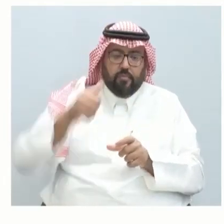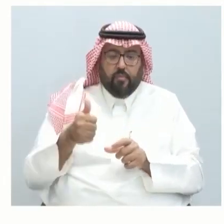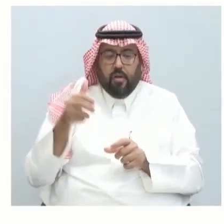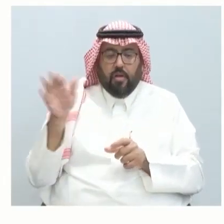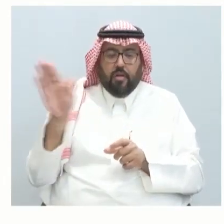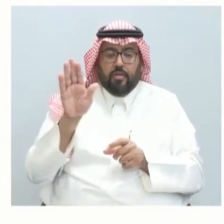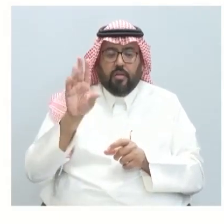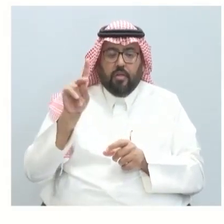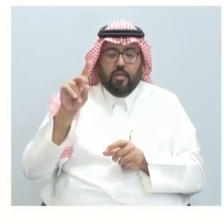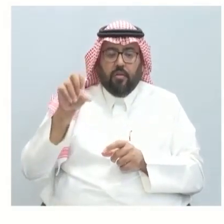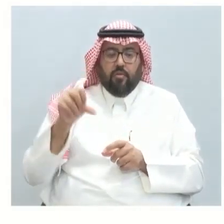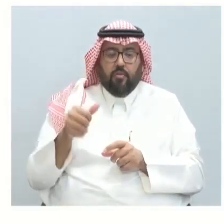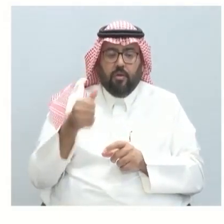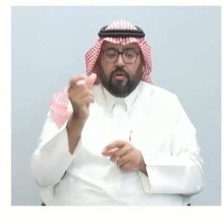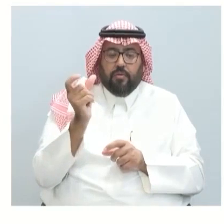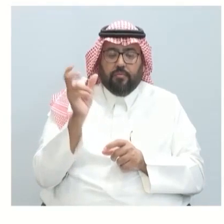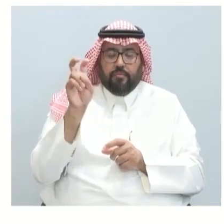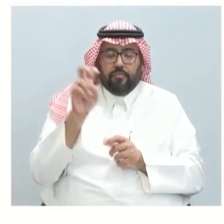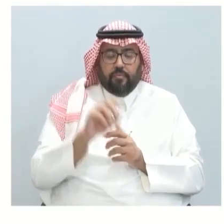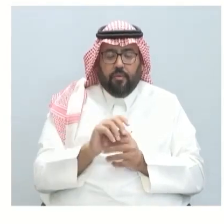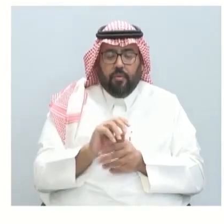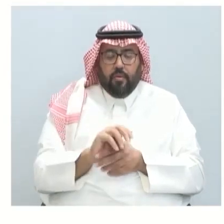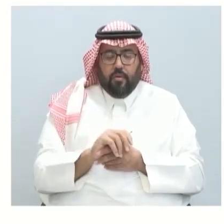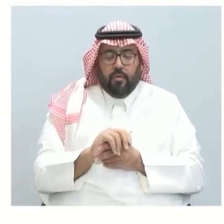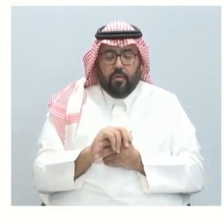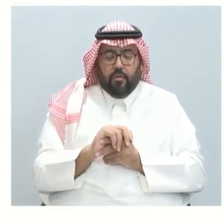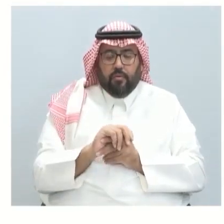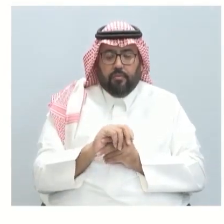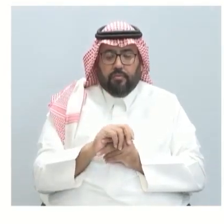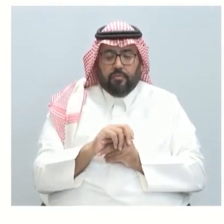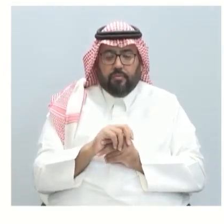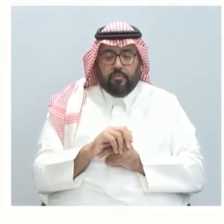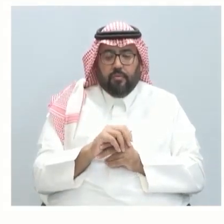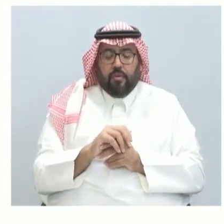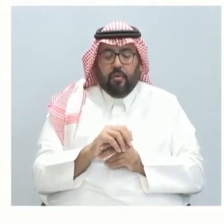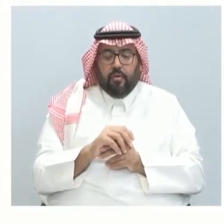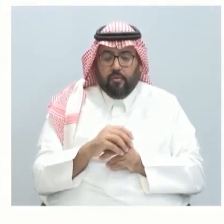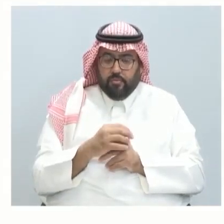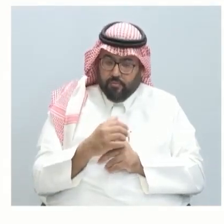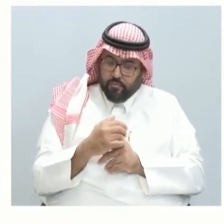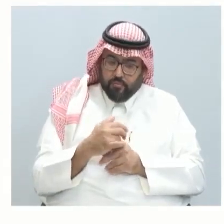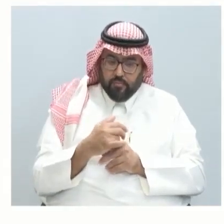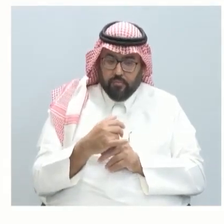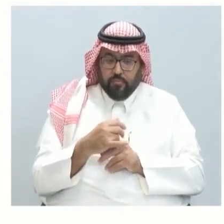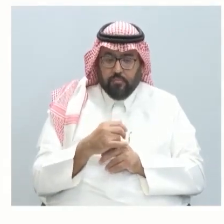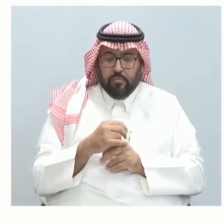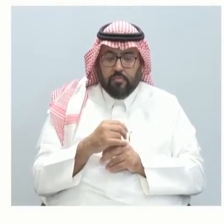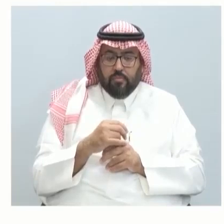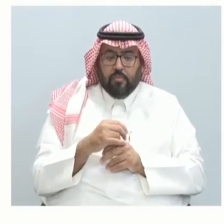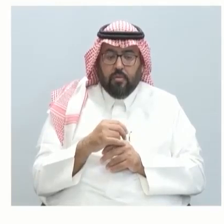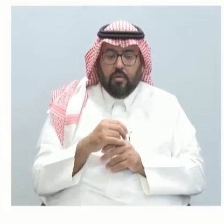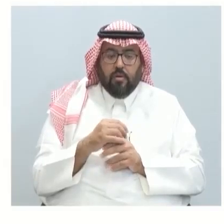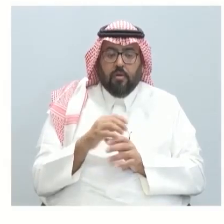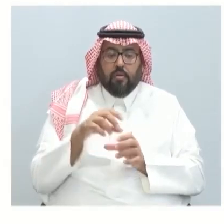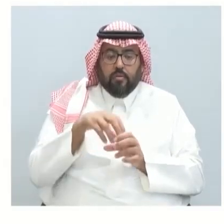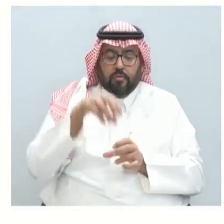اسم اسطوانه طيب ابنائي وبناتي نموذج عليه نراه هو هذه العلبه